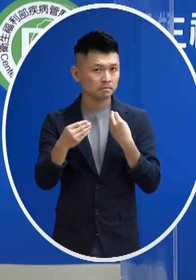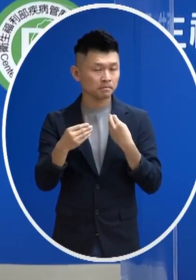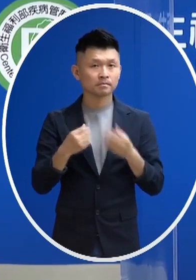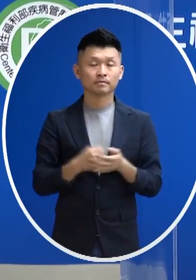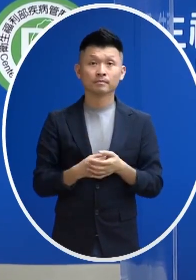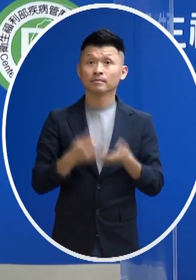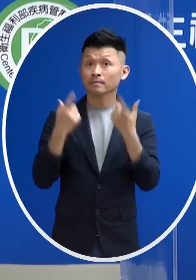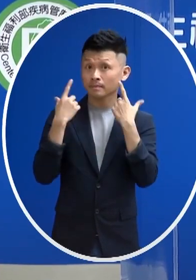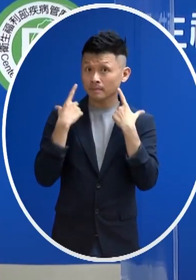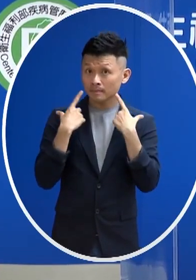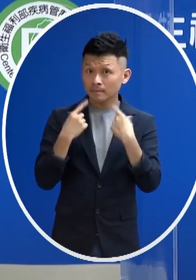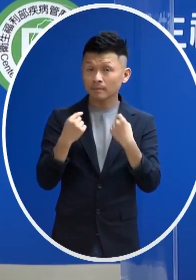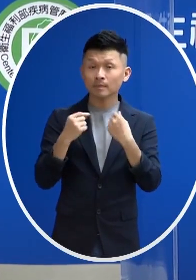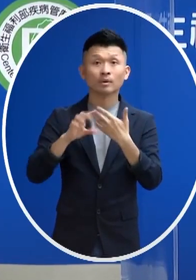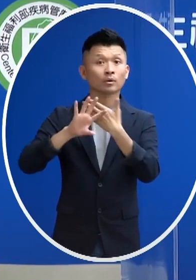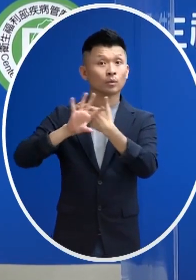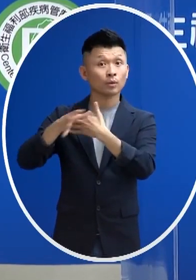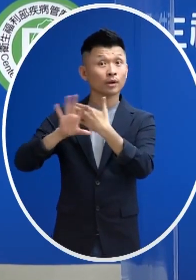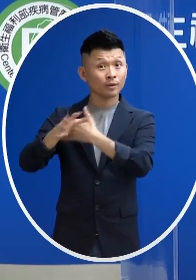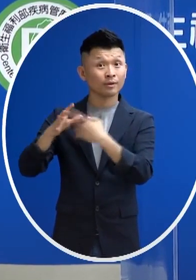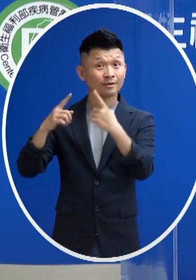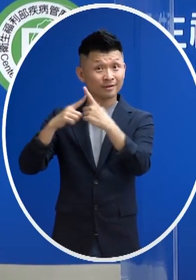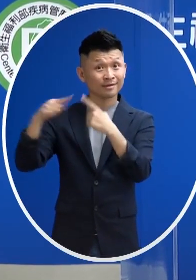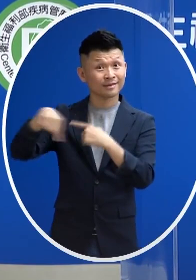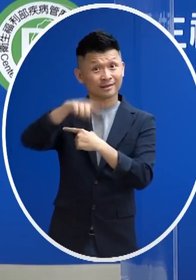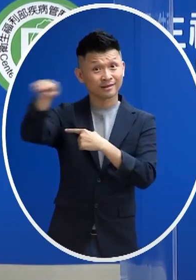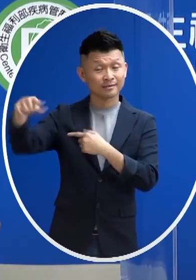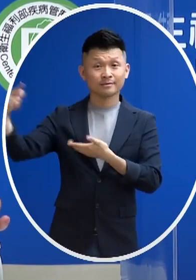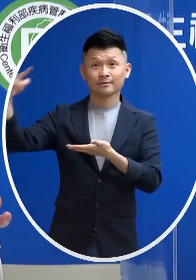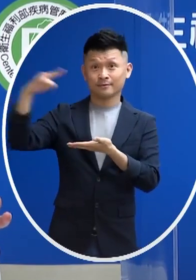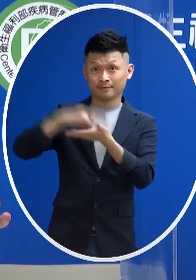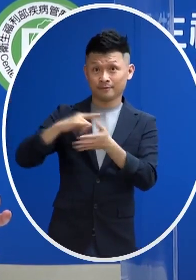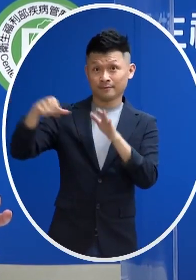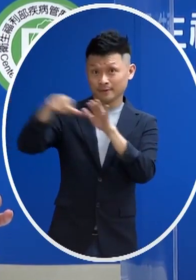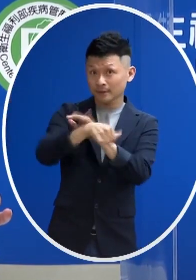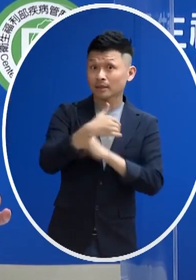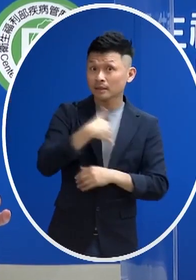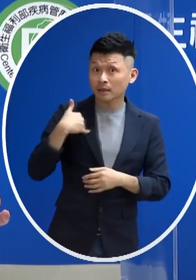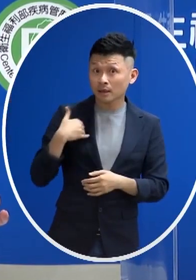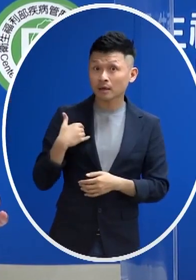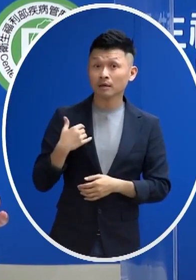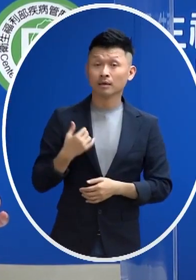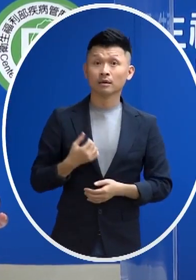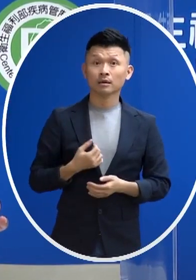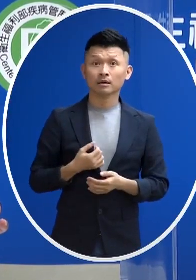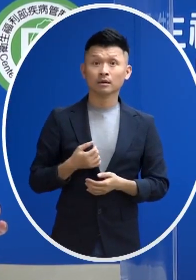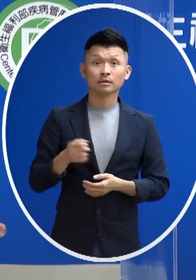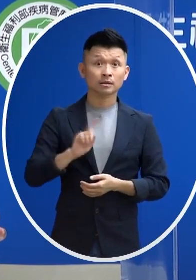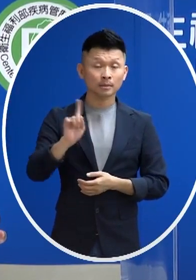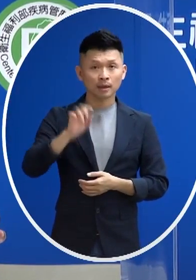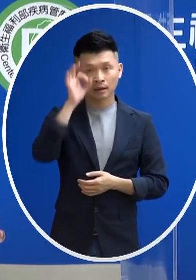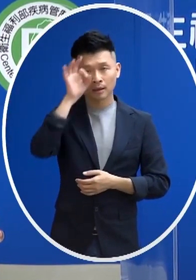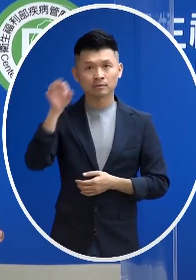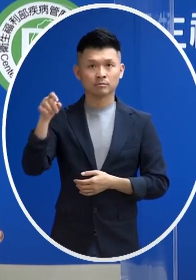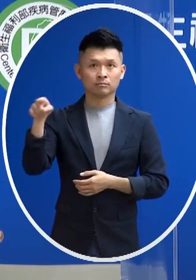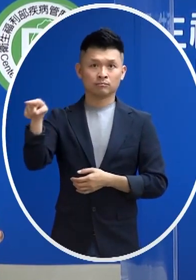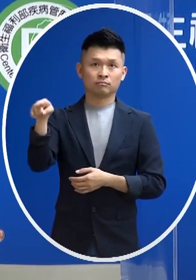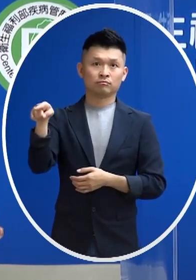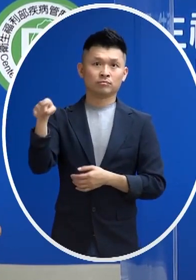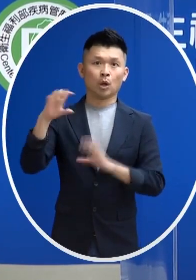的原来这些外籍人士能够进来，这是用级别国级